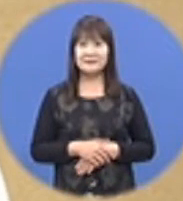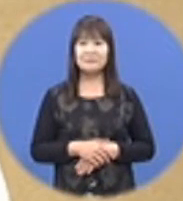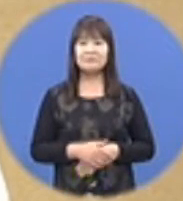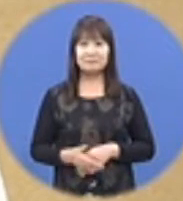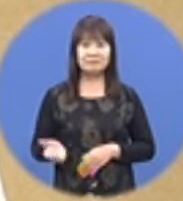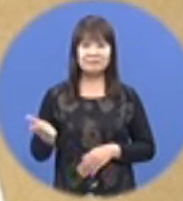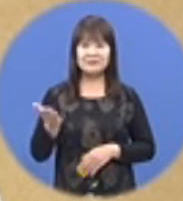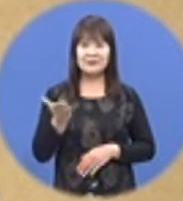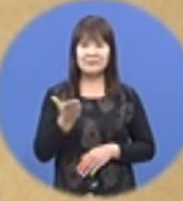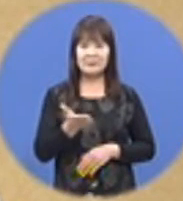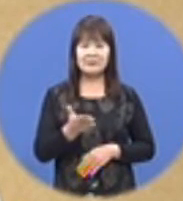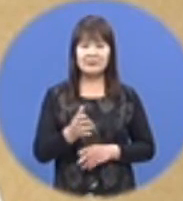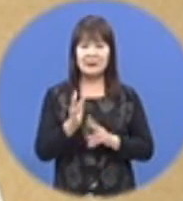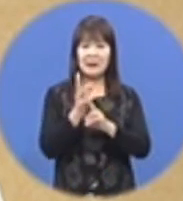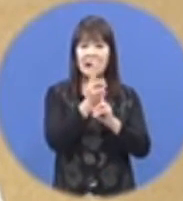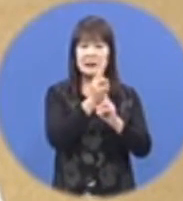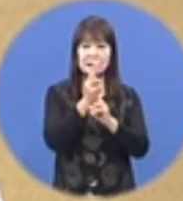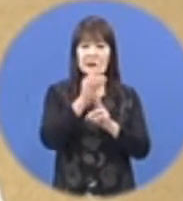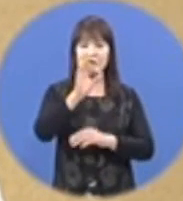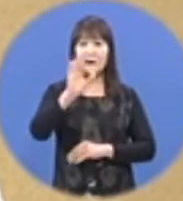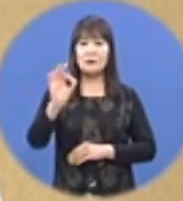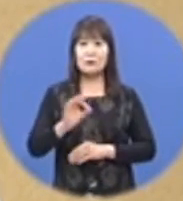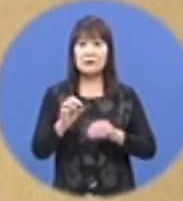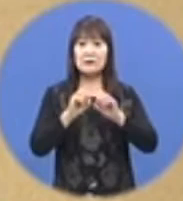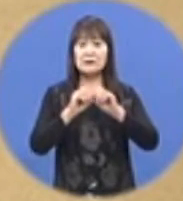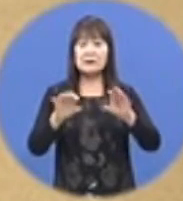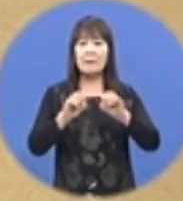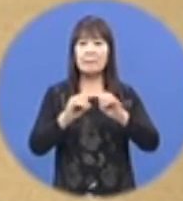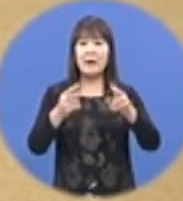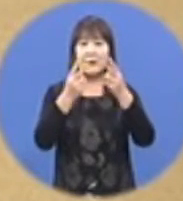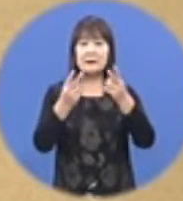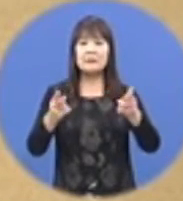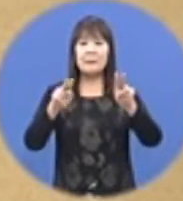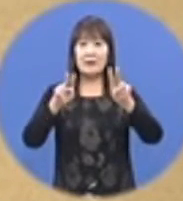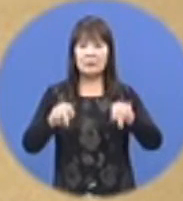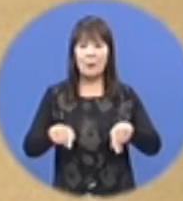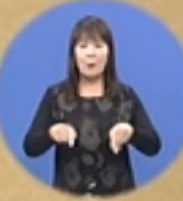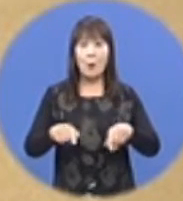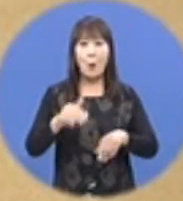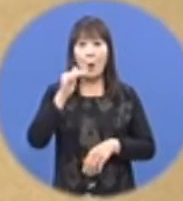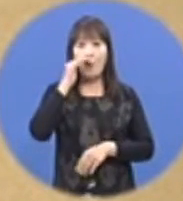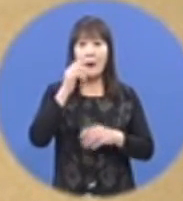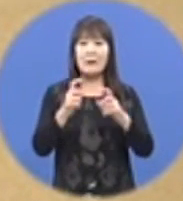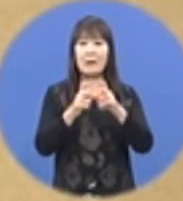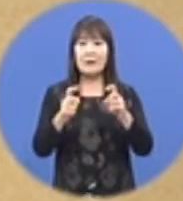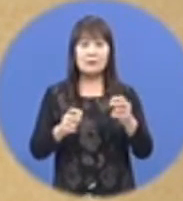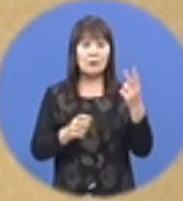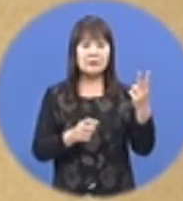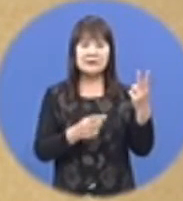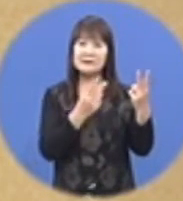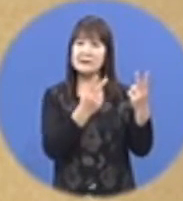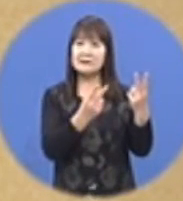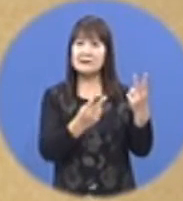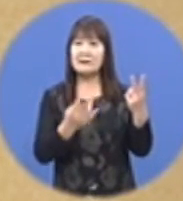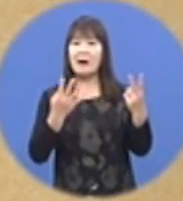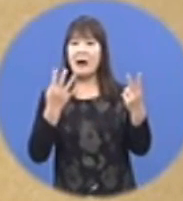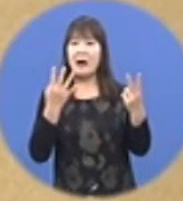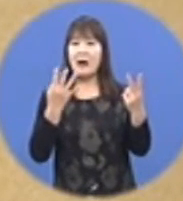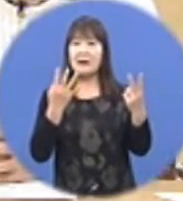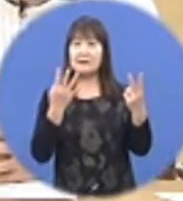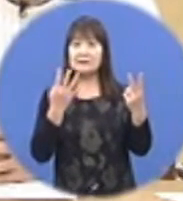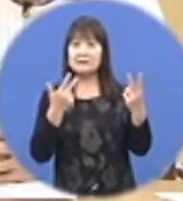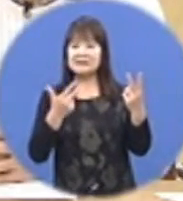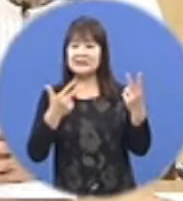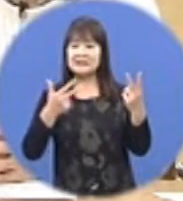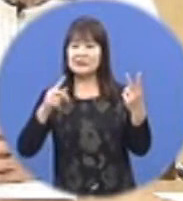続きまして、忍者の日キャンペーンイベント、和歌山城2人が忍び大集合についてお伝えします。 中